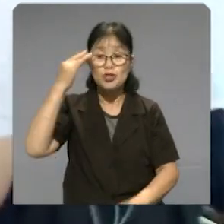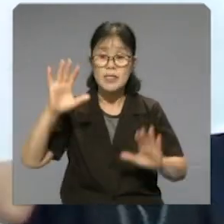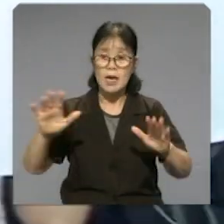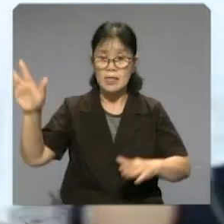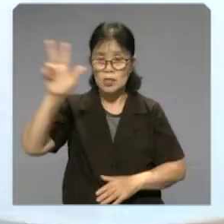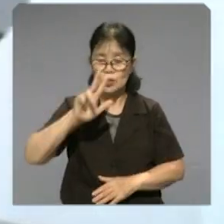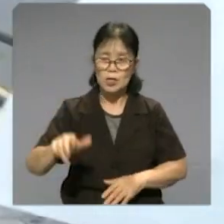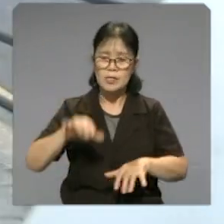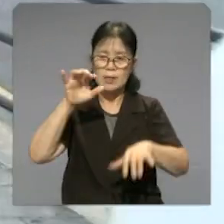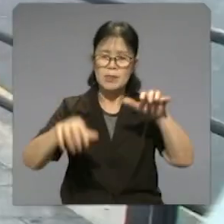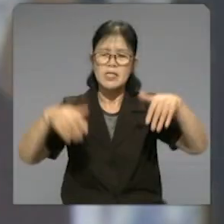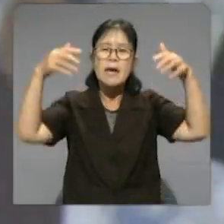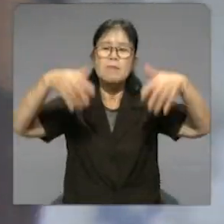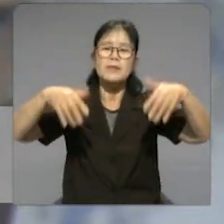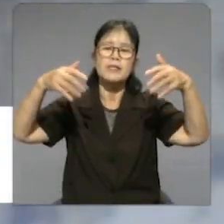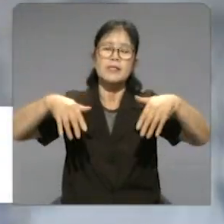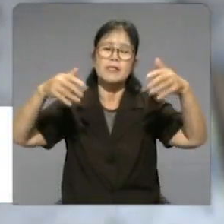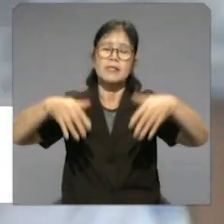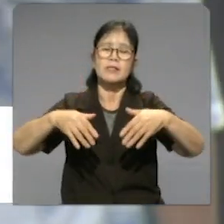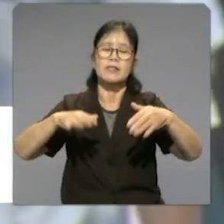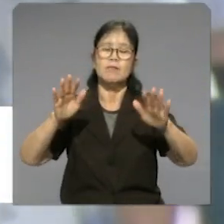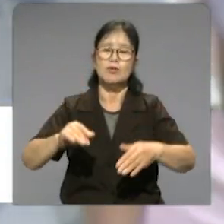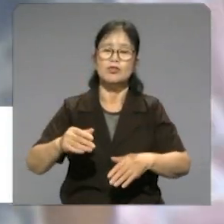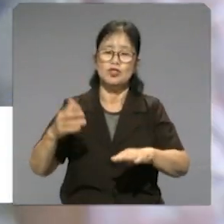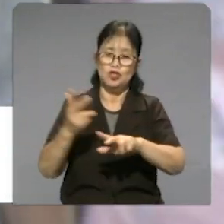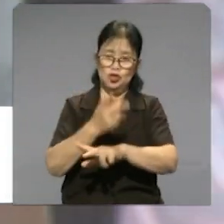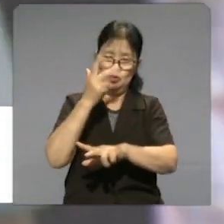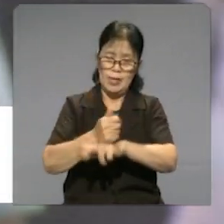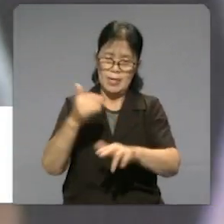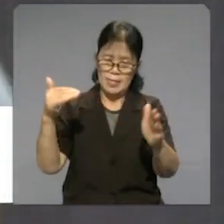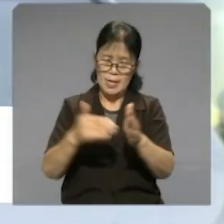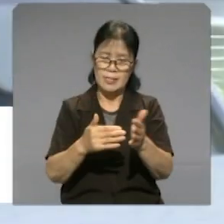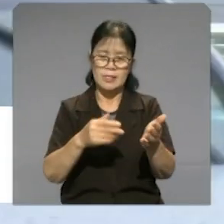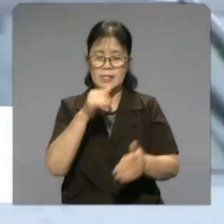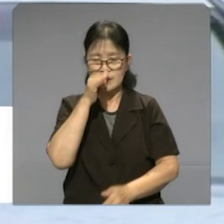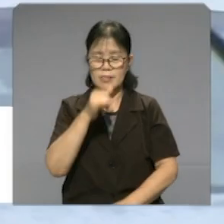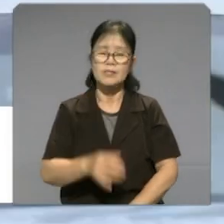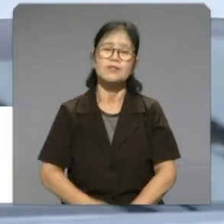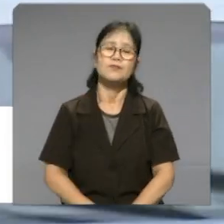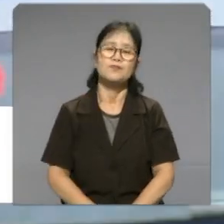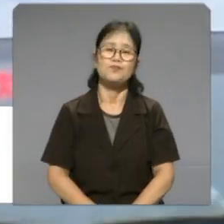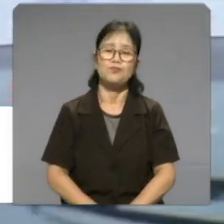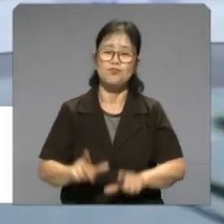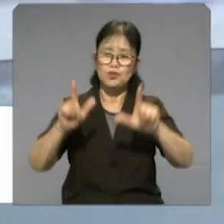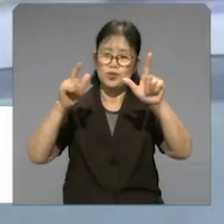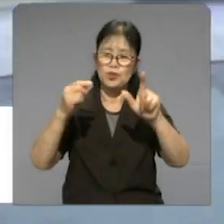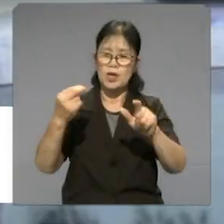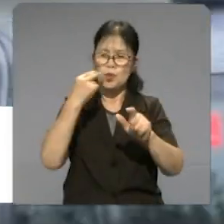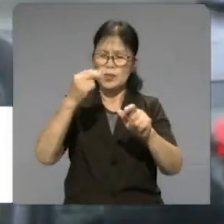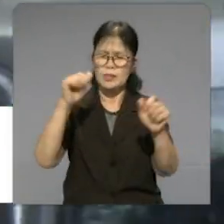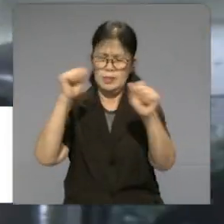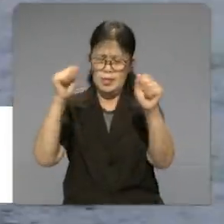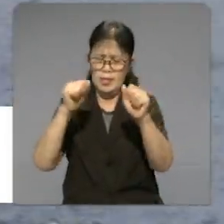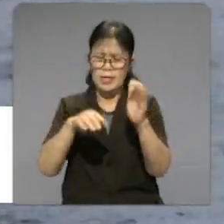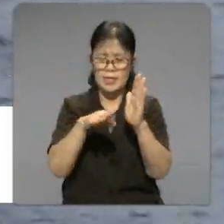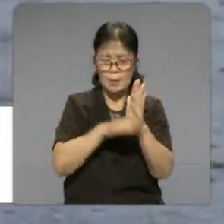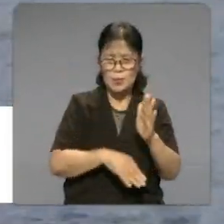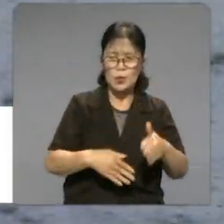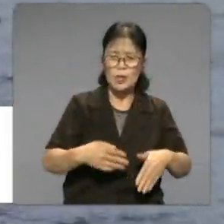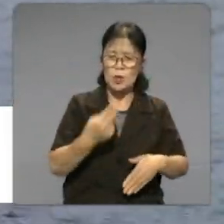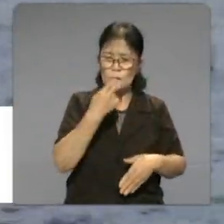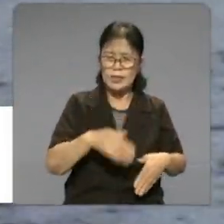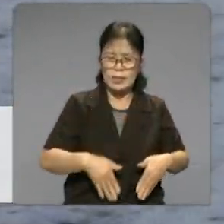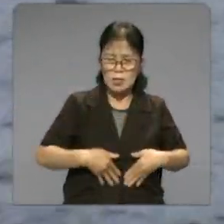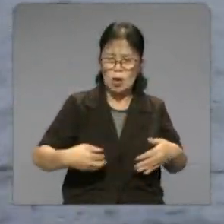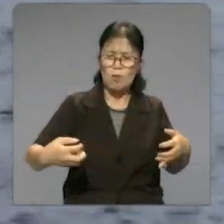전역에 산발적으로 내리고 있는 비는 이번 주말까지 예보됐습니다. 북쪽의 찬 공기와 남쪽의 따뜻한 공기가